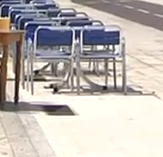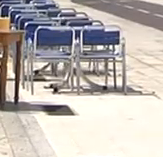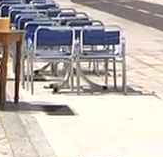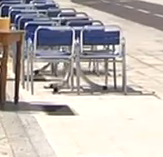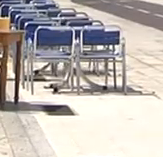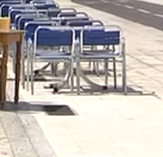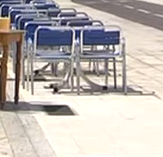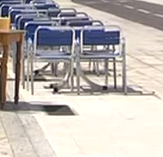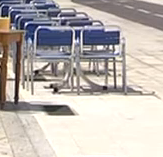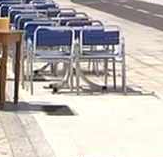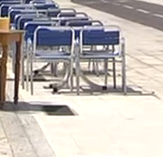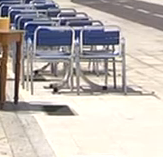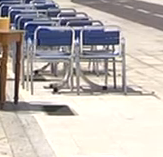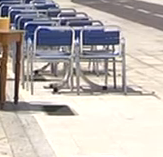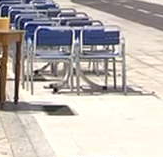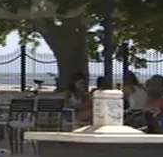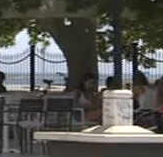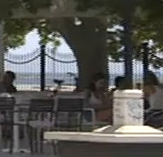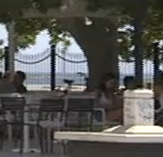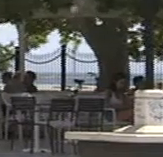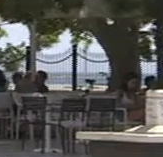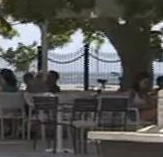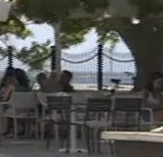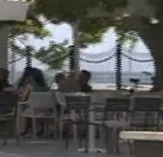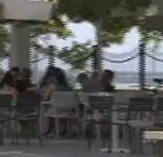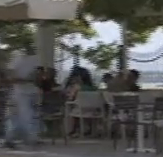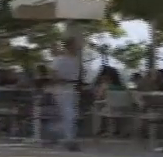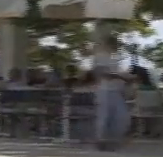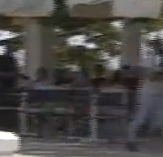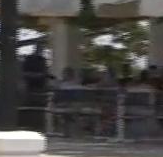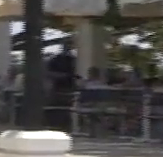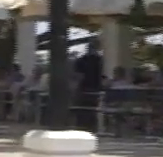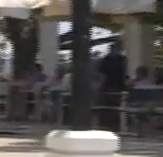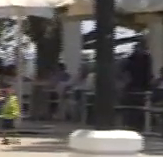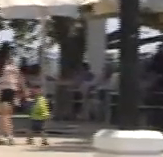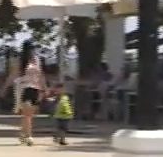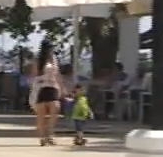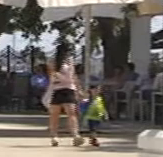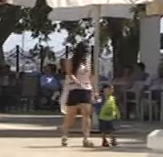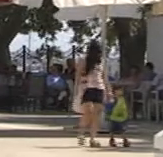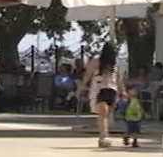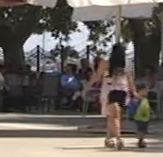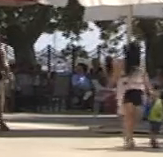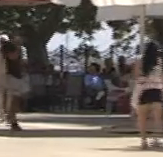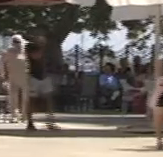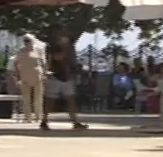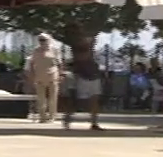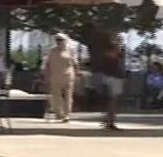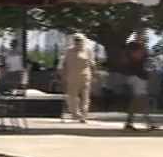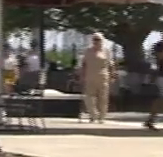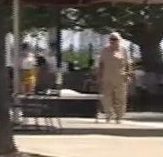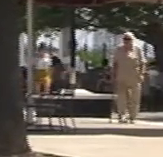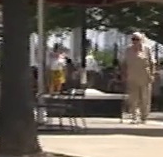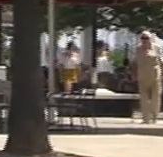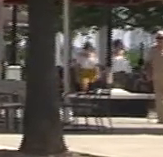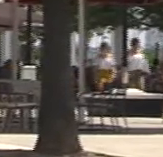τους, ανέφερε κατά την εισαγωγή του ο Υφυπουργός, κάνοντας έκκληση στους νέους για ατομική ευθύνη. Δεν είστε άτρωτοι, δήλωσε χαρακτηριστικά ο Υφυπουργός Πολιτικής